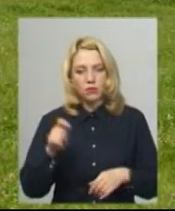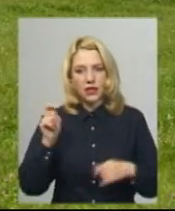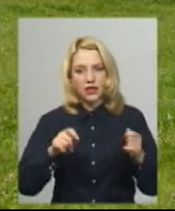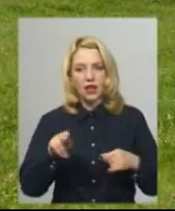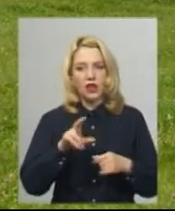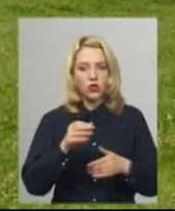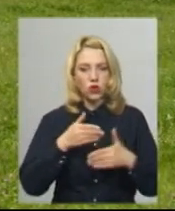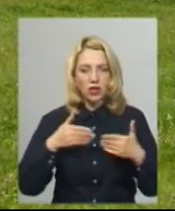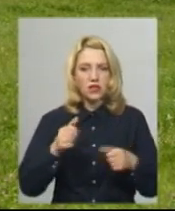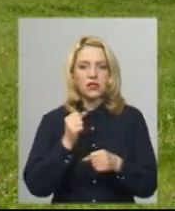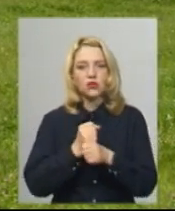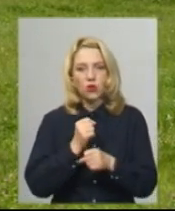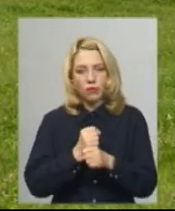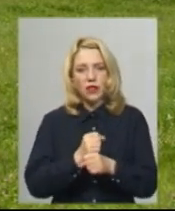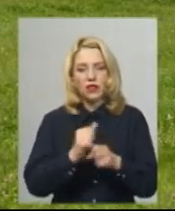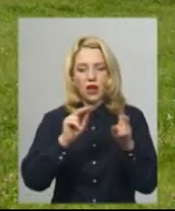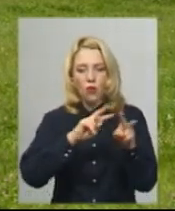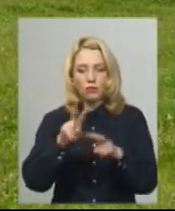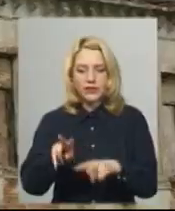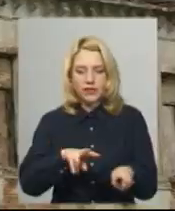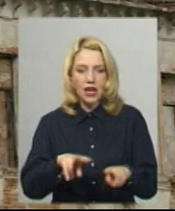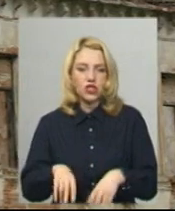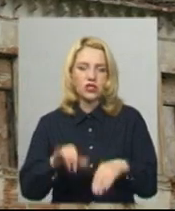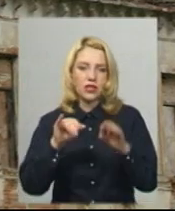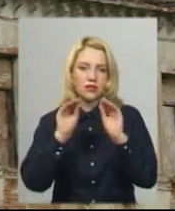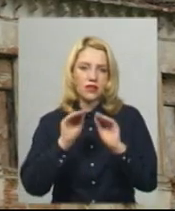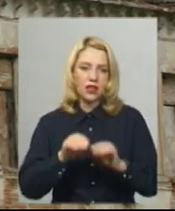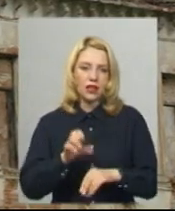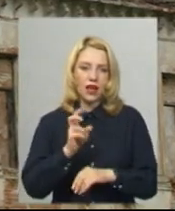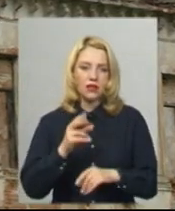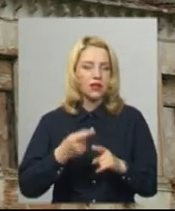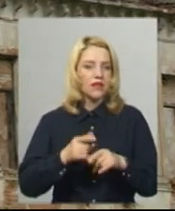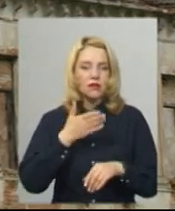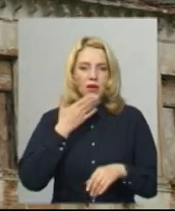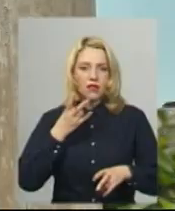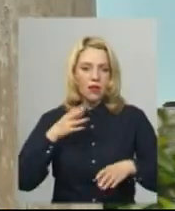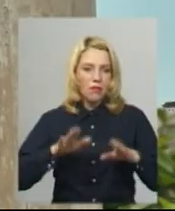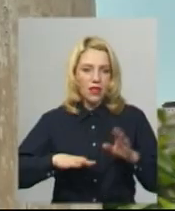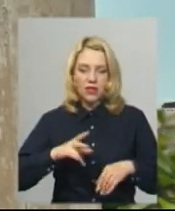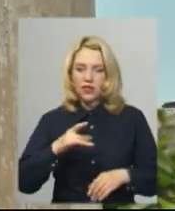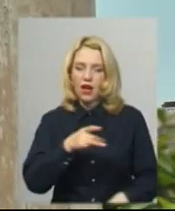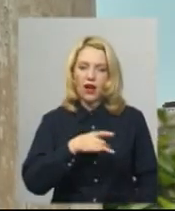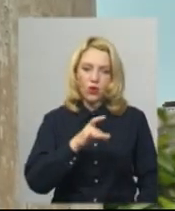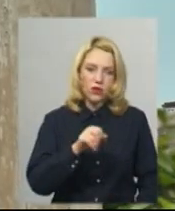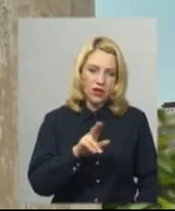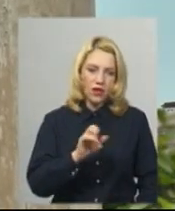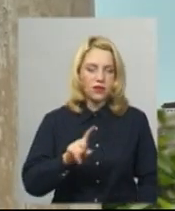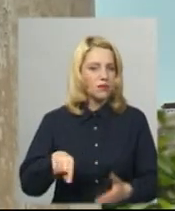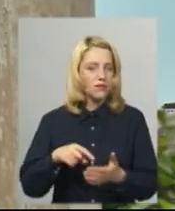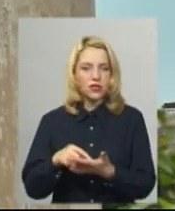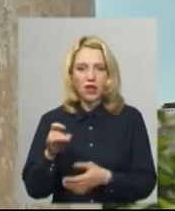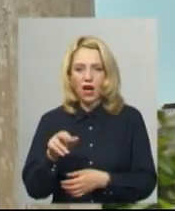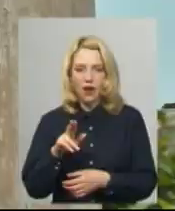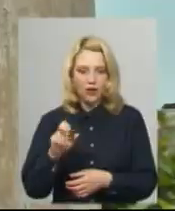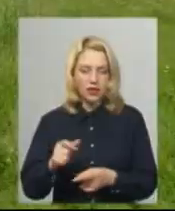обстеження, склали акт. Цей об'єкт не перебуває на балансі ні районної ради, ні міської, каже начальник відділу правового